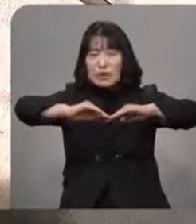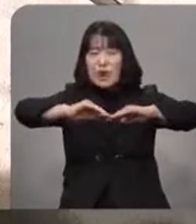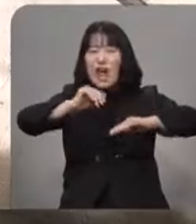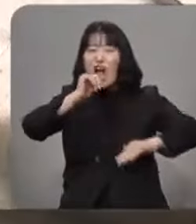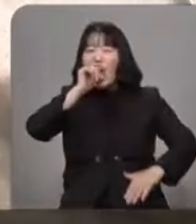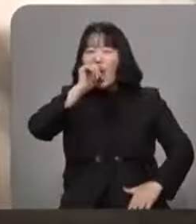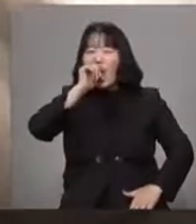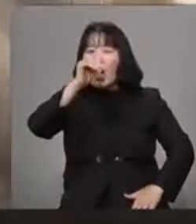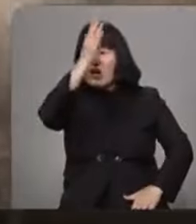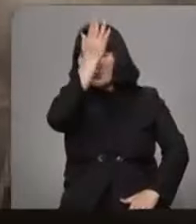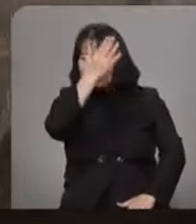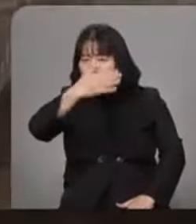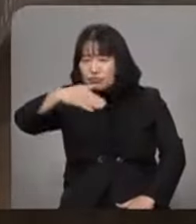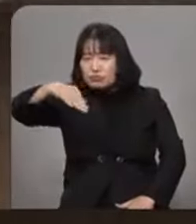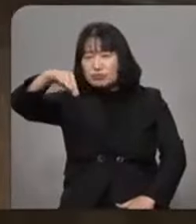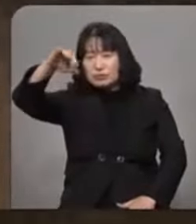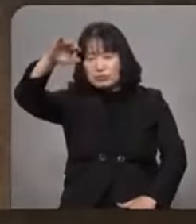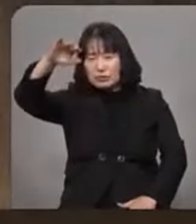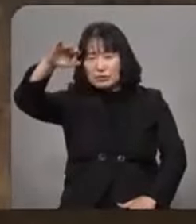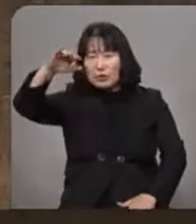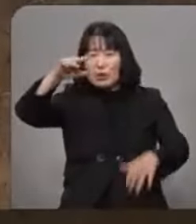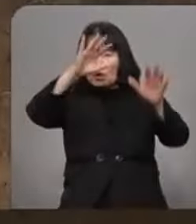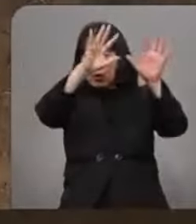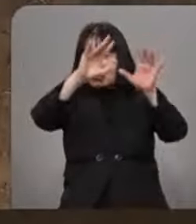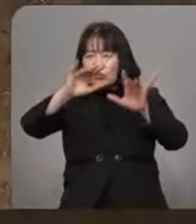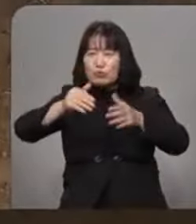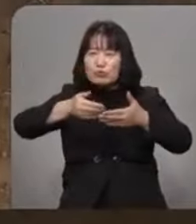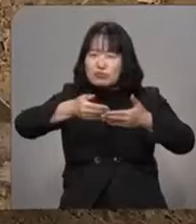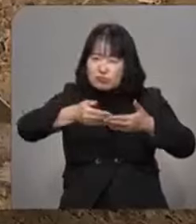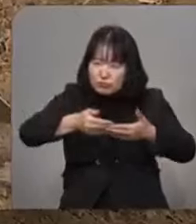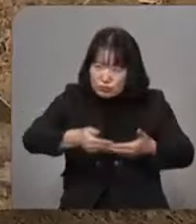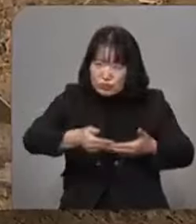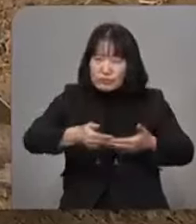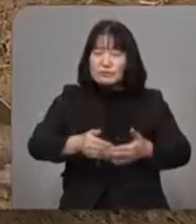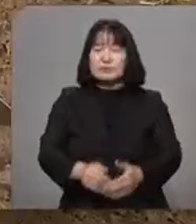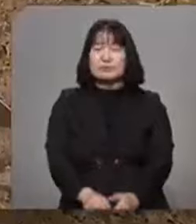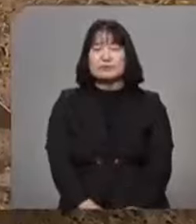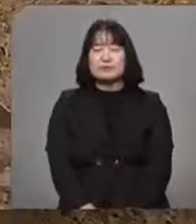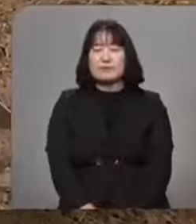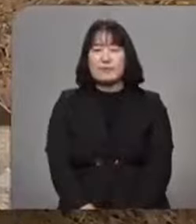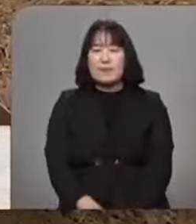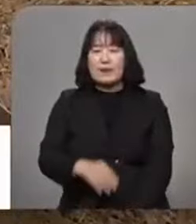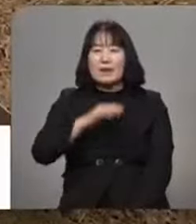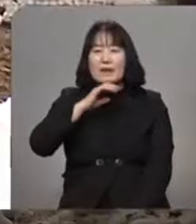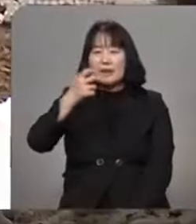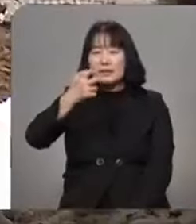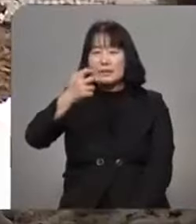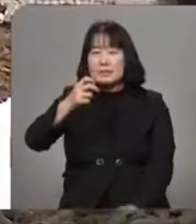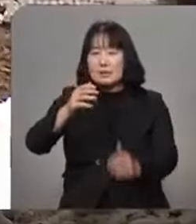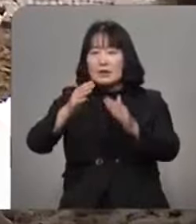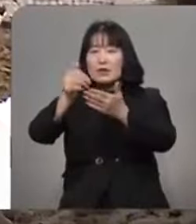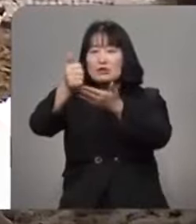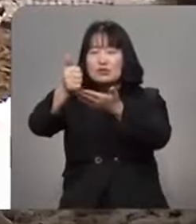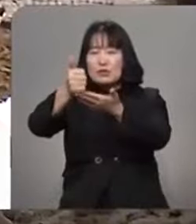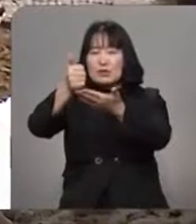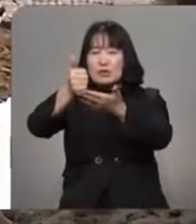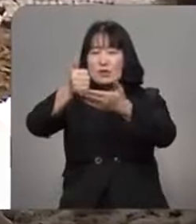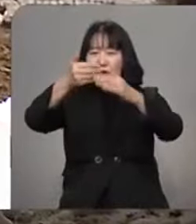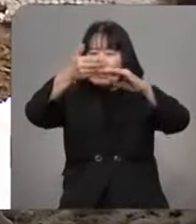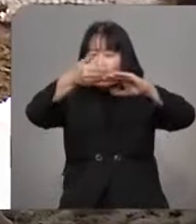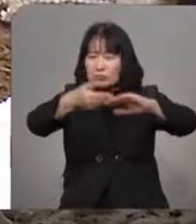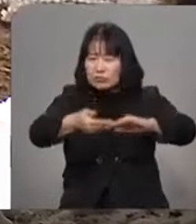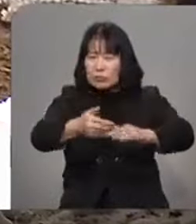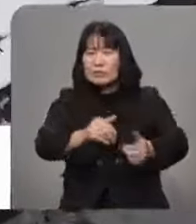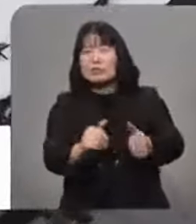철근은 엿가락처럼 휘었습니다. 눈의 무게를 이기지 못한 겁니다. 70대 주인이 무너져 내린 지붕에 깔려